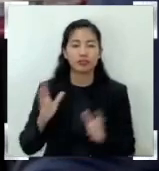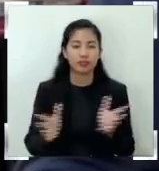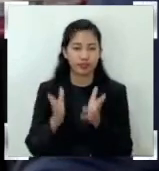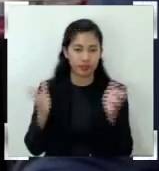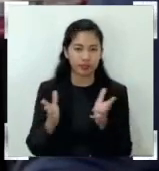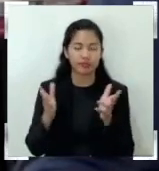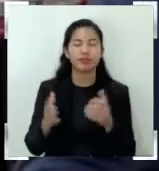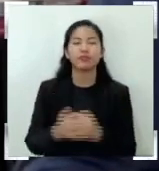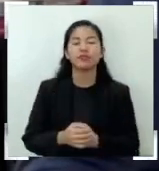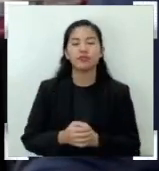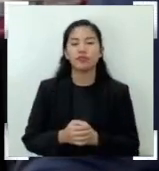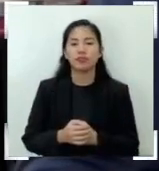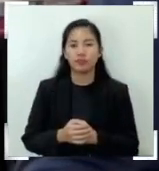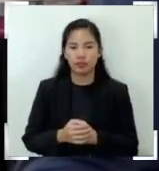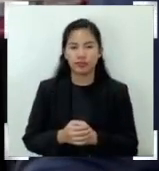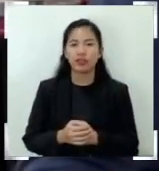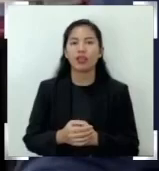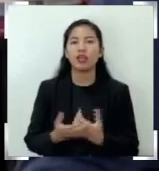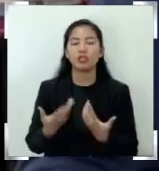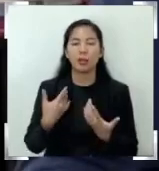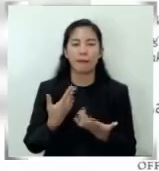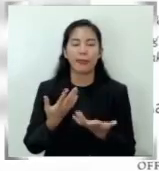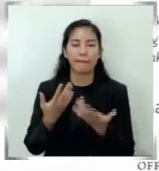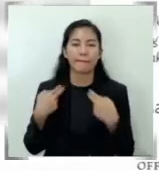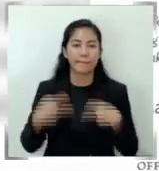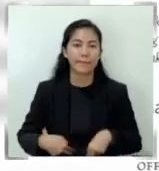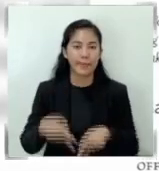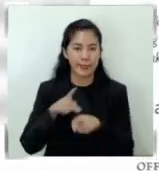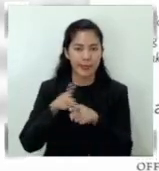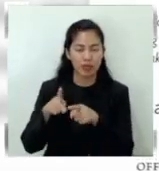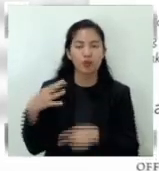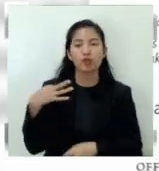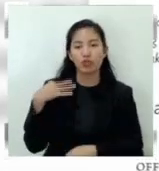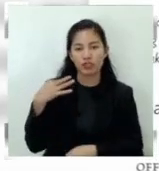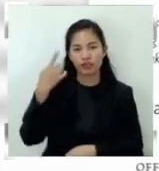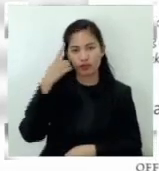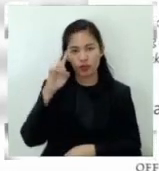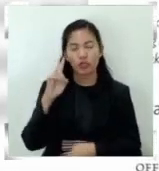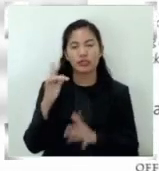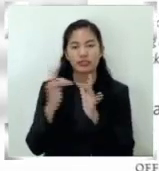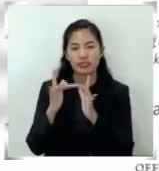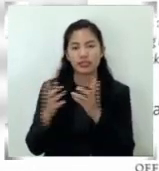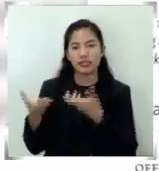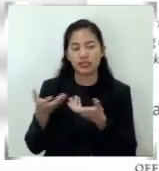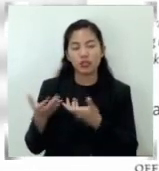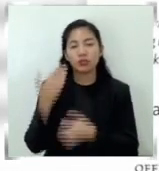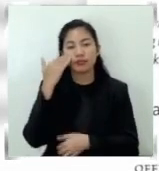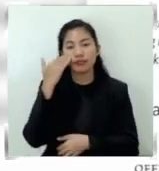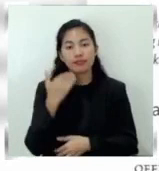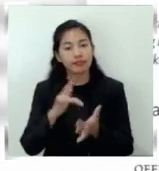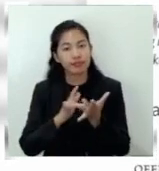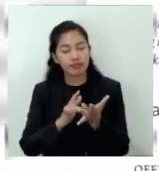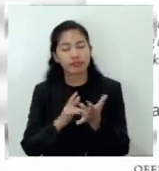Bayanihan Ikonsulta para mas marami pa raw ang maserbisyohan. Dahil sa kakulangan ng medical volunteers, hanggang 400